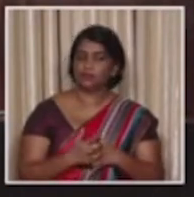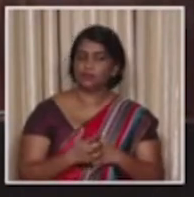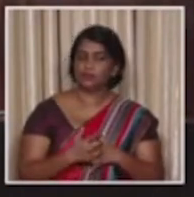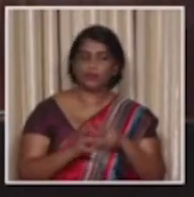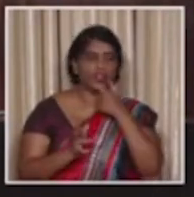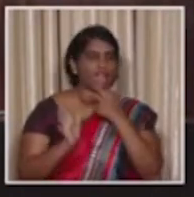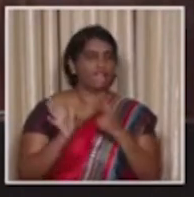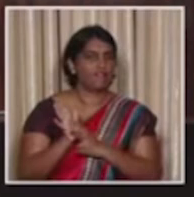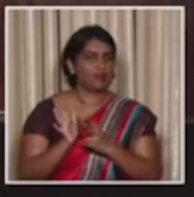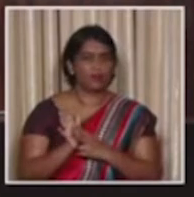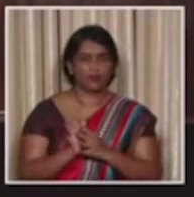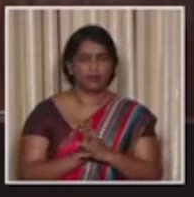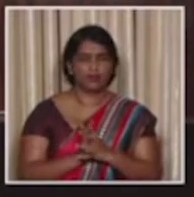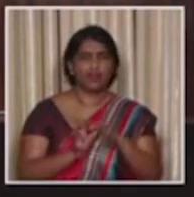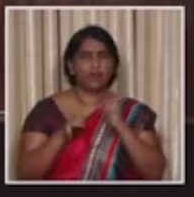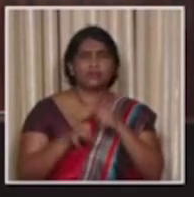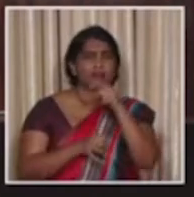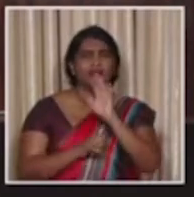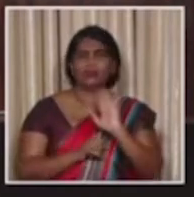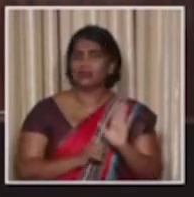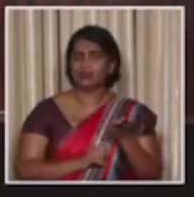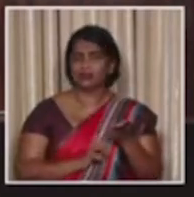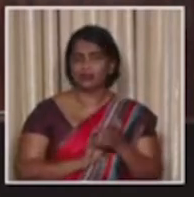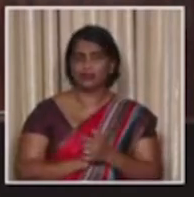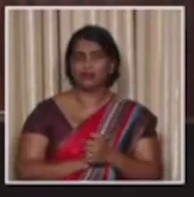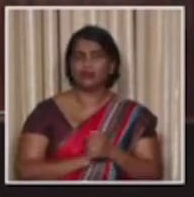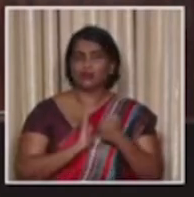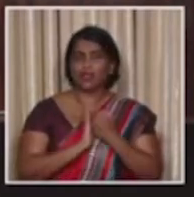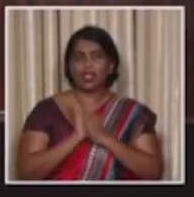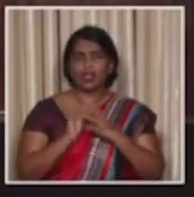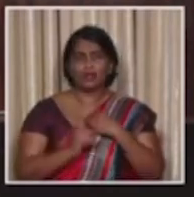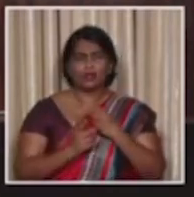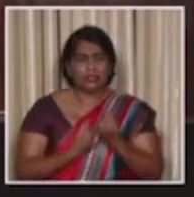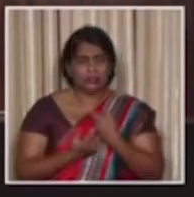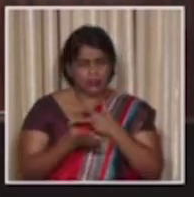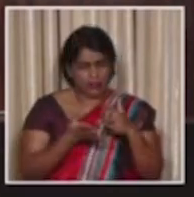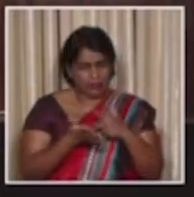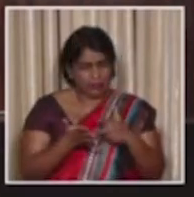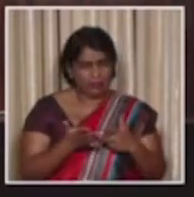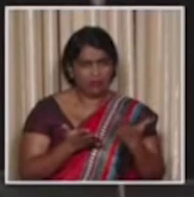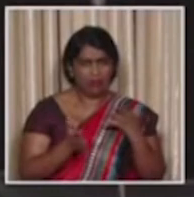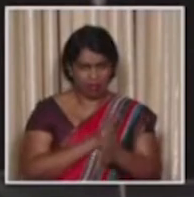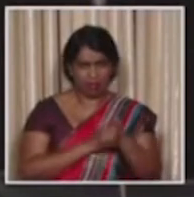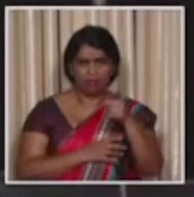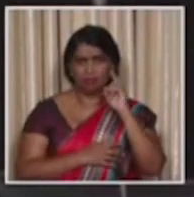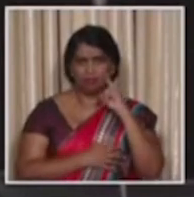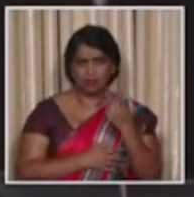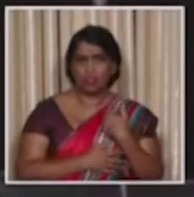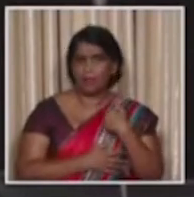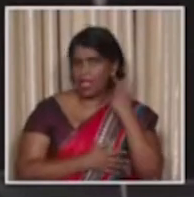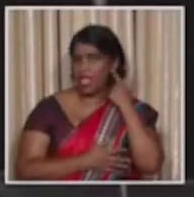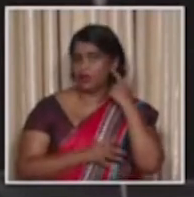විමල් විරුණස්මන්තුමා ඔබතුමාගේ ප්‍රශ්නයක් නෙමෙයි. ගරු කතානායකතුමනේ, මේ ගරු ඇමතිතුමා කලබලයේ කියවගෙන යනකොට වෙච්ච දෙයක්ද මන් දන්නේ. අපට